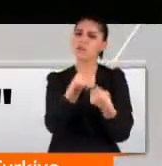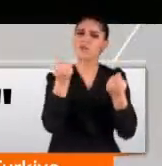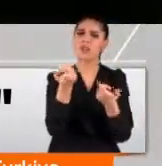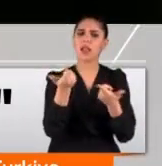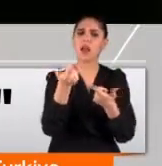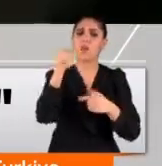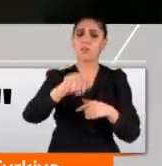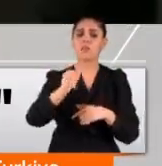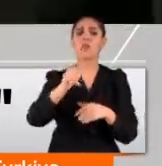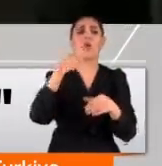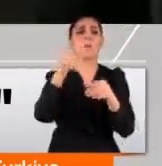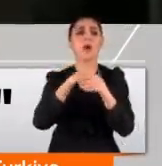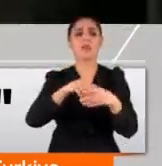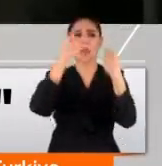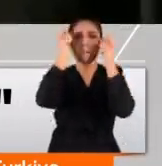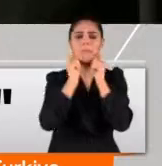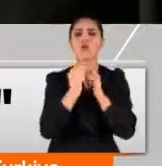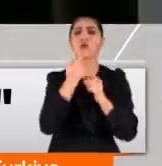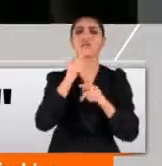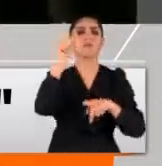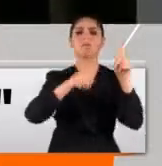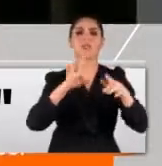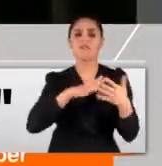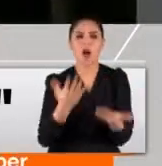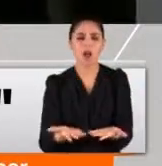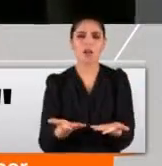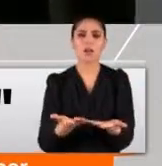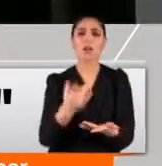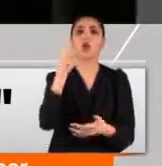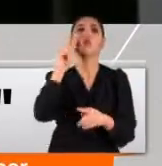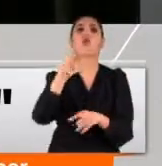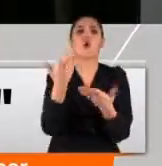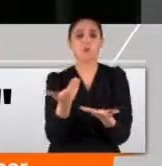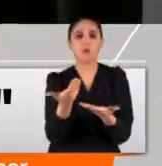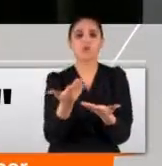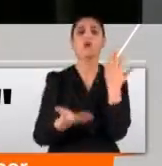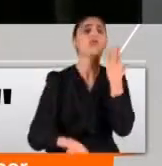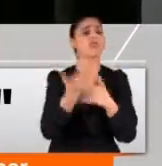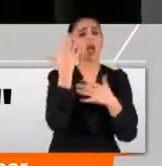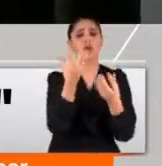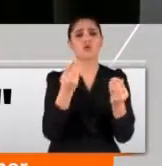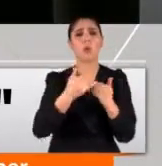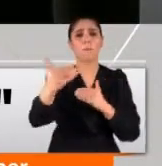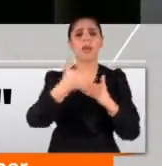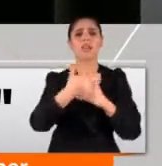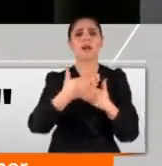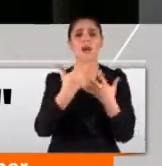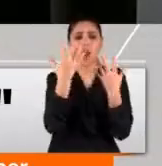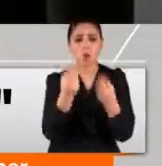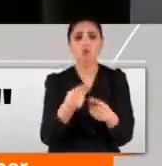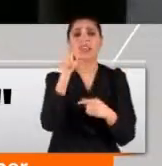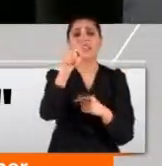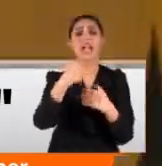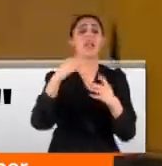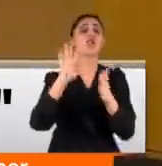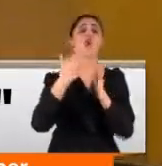bugün parlamentoda nice başörtülü bayanlarımız var görüyor musunuz daha çok mesafeler alacağız Ama sen